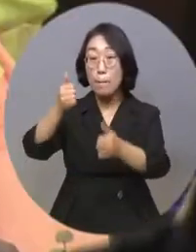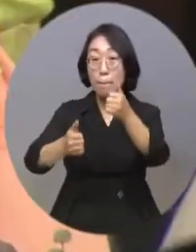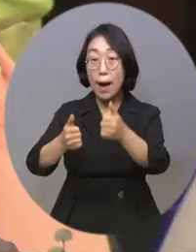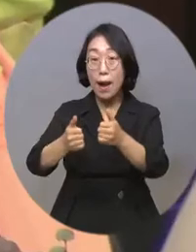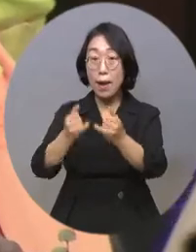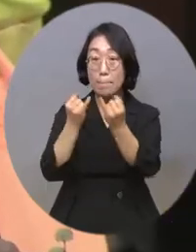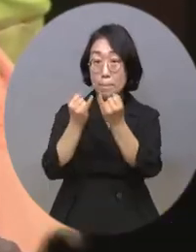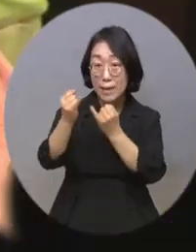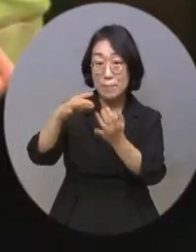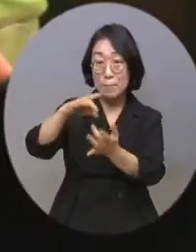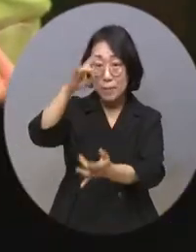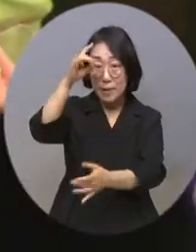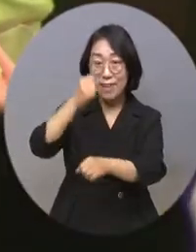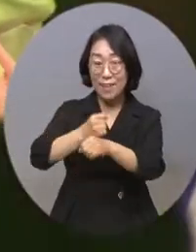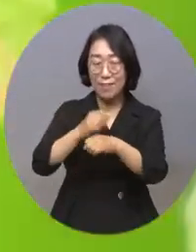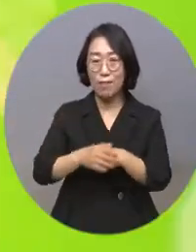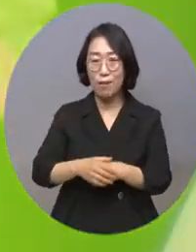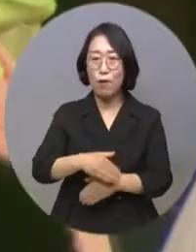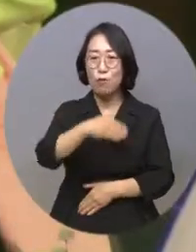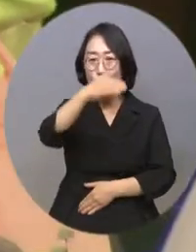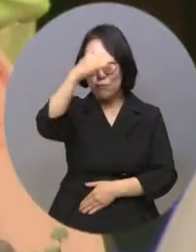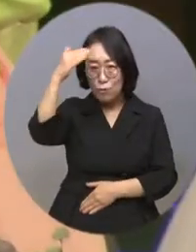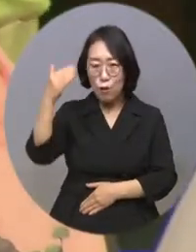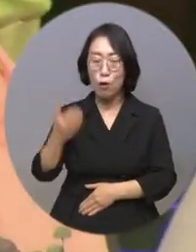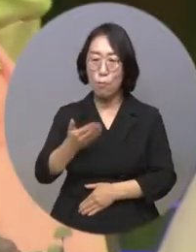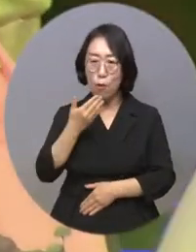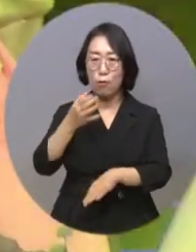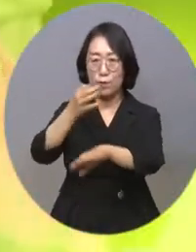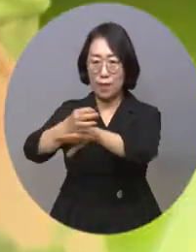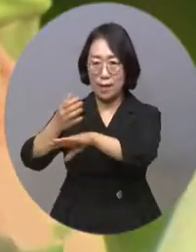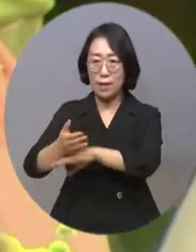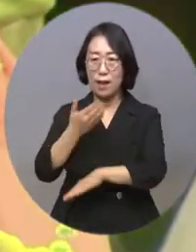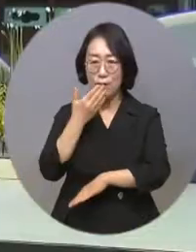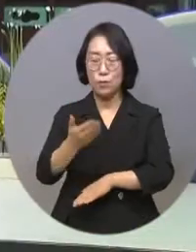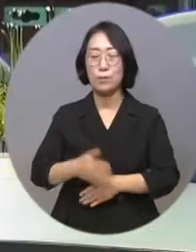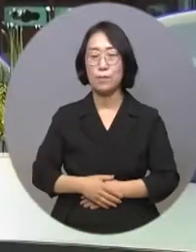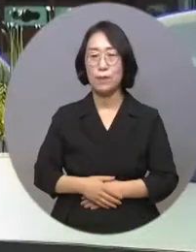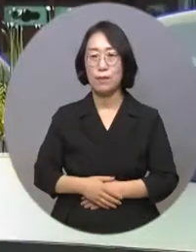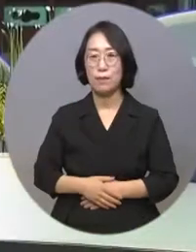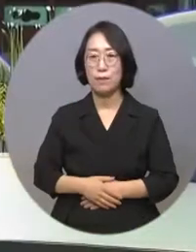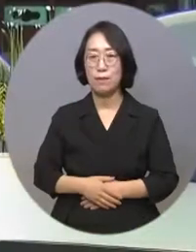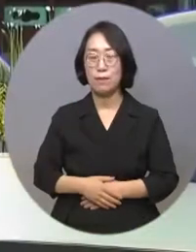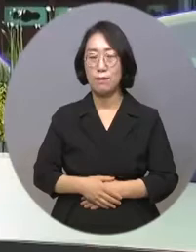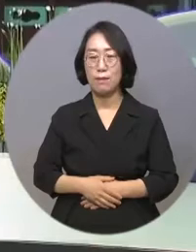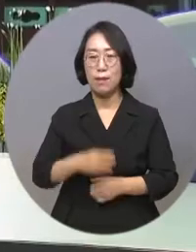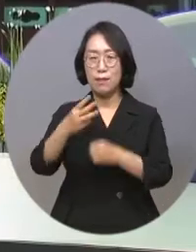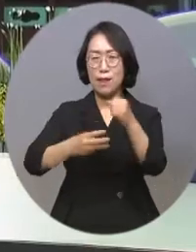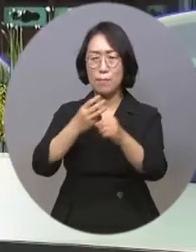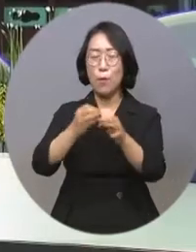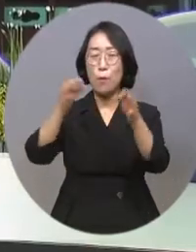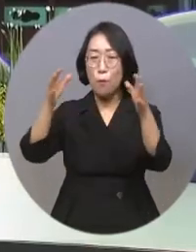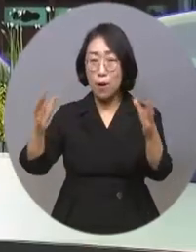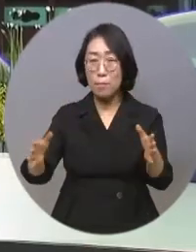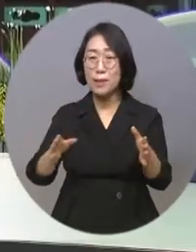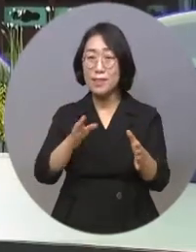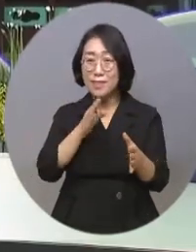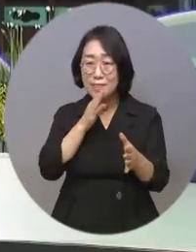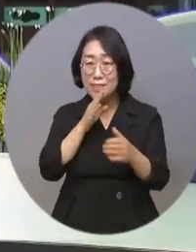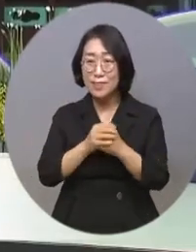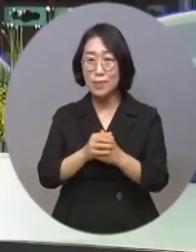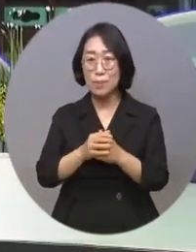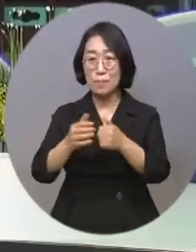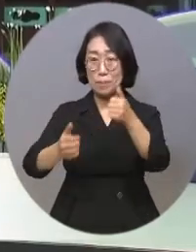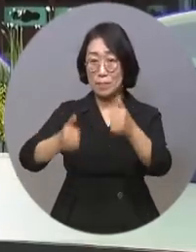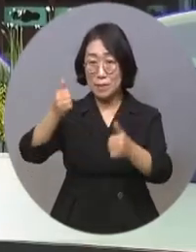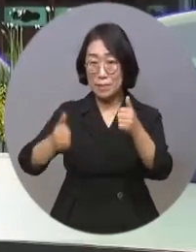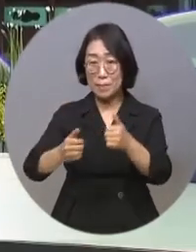열리며 각종 볼거리와 많은 먹거리를 제공하고 있습니다. 우선 이렇게 3년 만에 대면으로 열린 이렇게